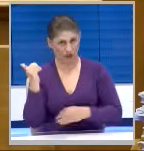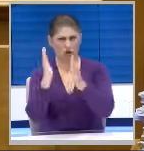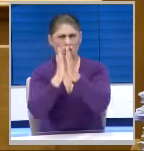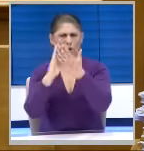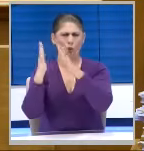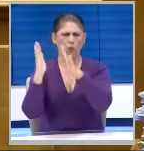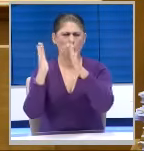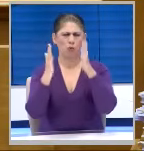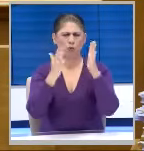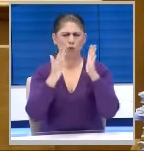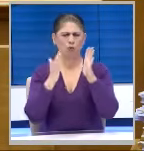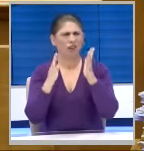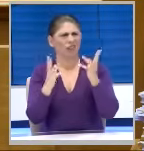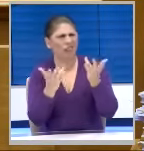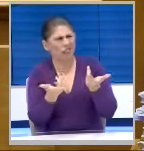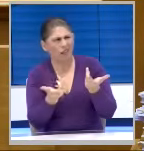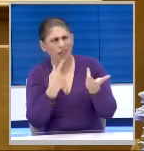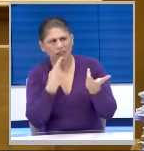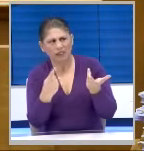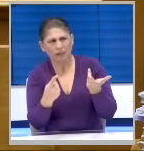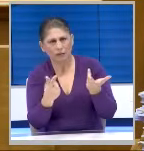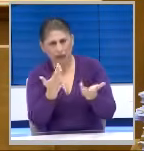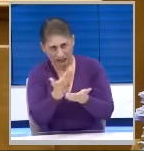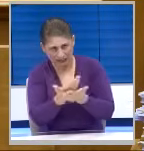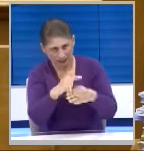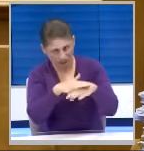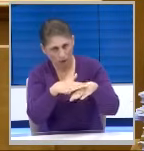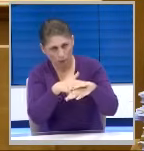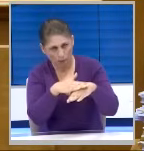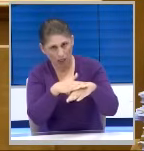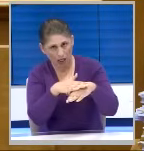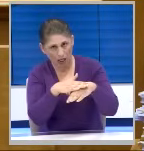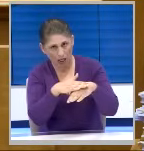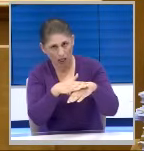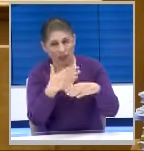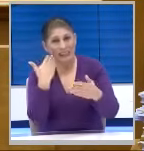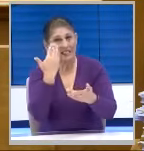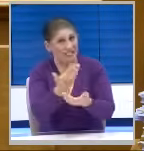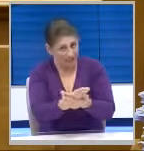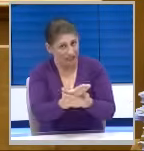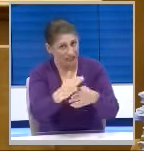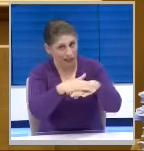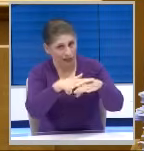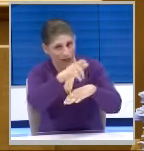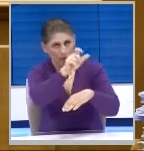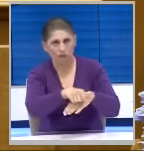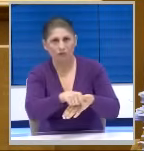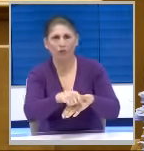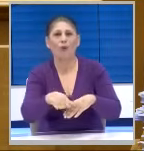κύριοι γιατί τι είπε ζήτησε συγγνώμη ζήτησε συγγνώμη